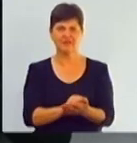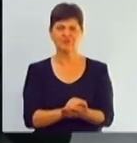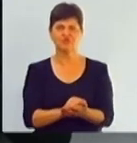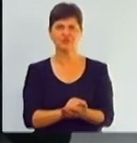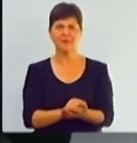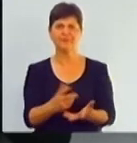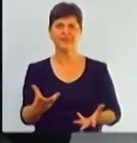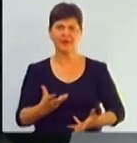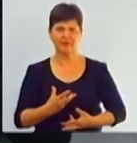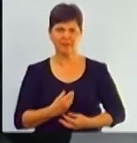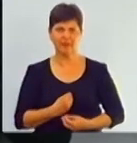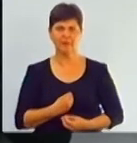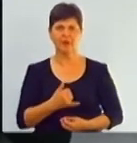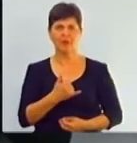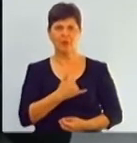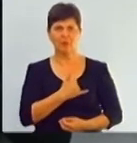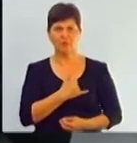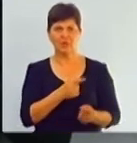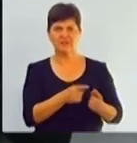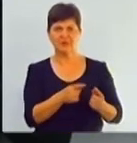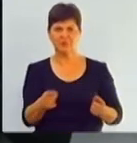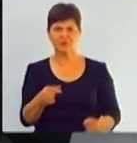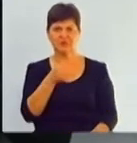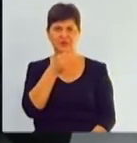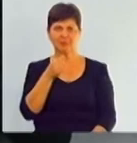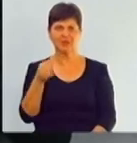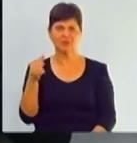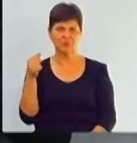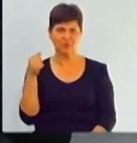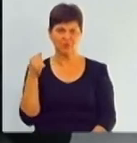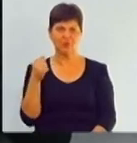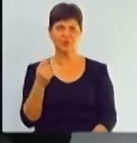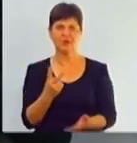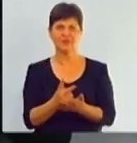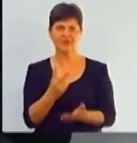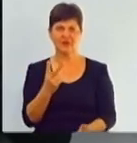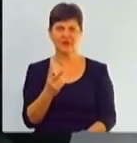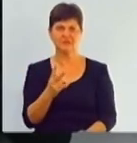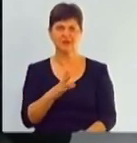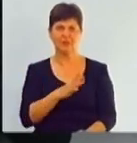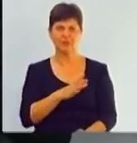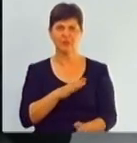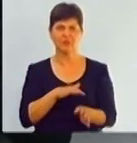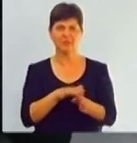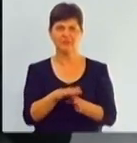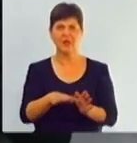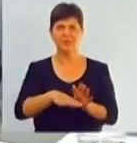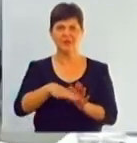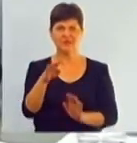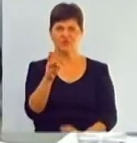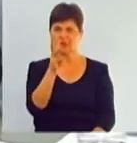надихає. У нас на протязі минулого року 2 рази було проведено підвищення заробітної